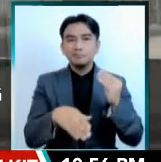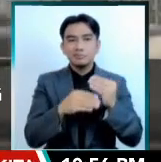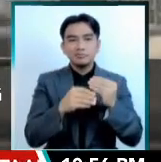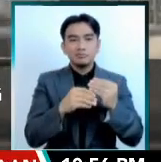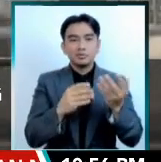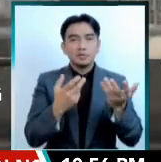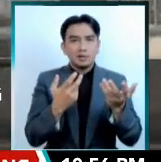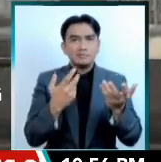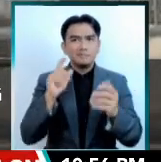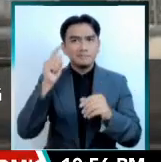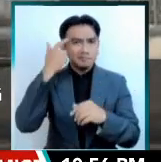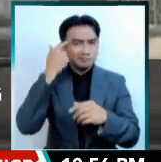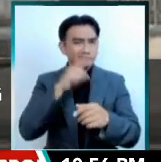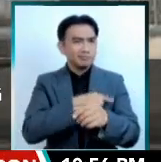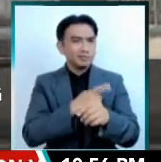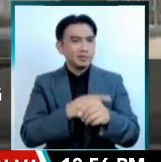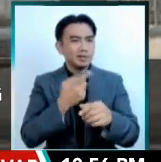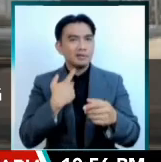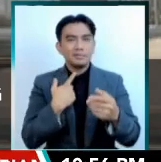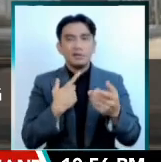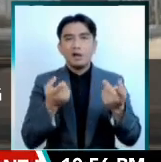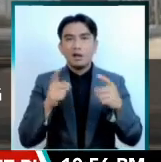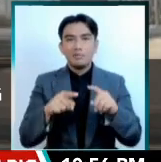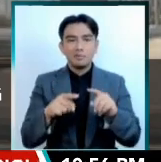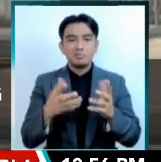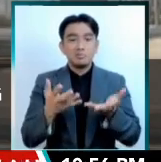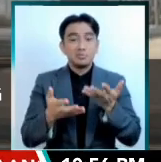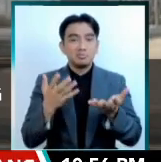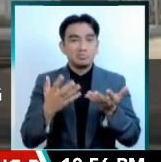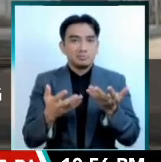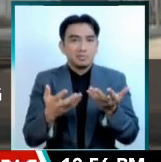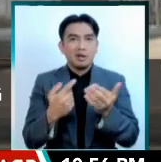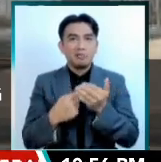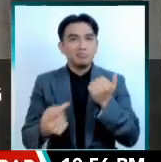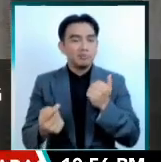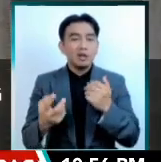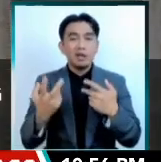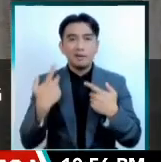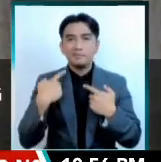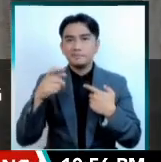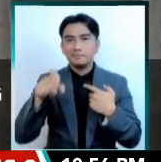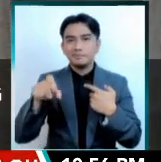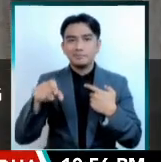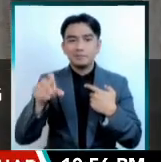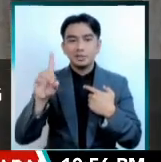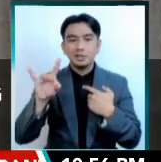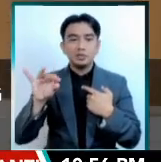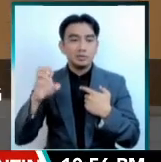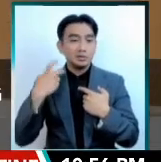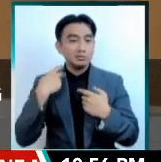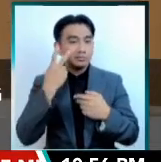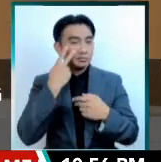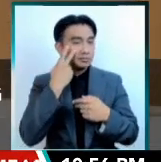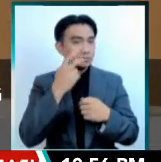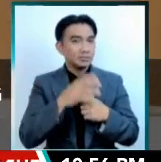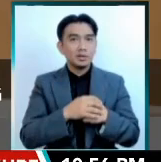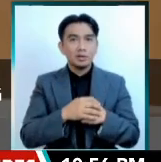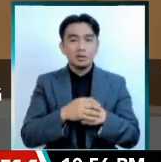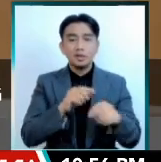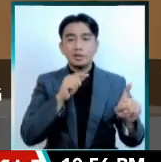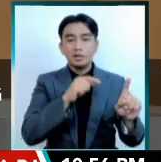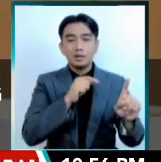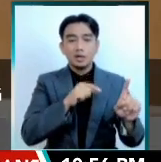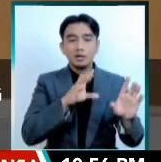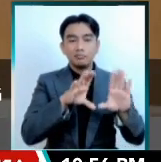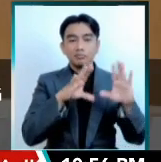lahat. Wala pang bagong pahayag kaugnay nito ang DOE at Udenna Corporation. Pero dati nang iginiit ng Udenna Corporation na